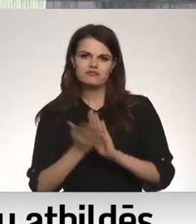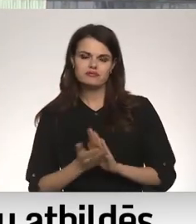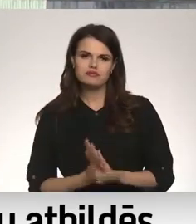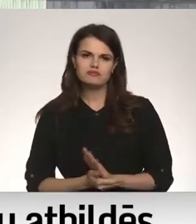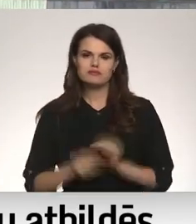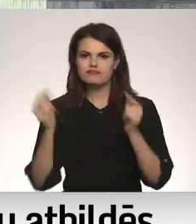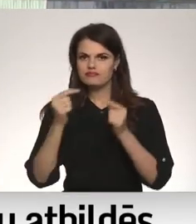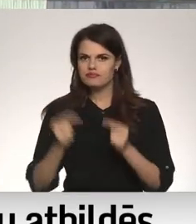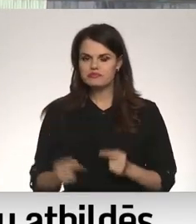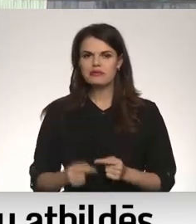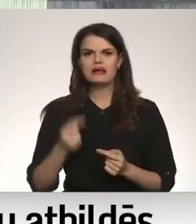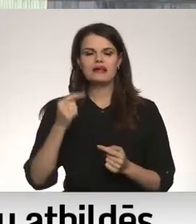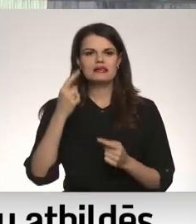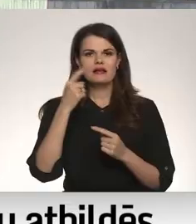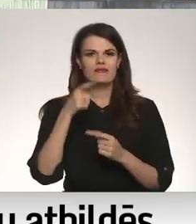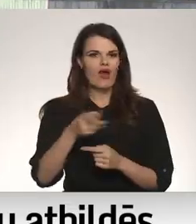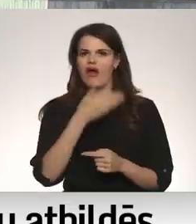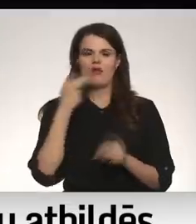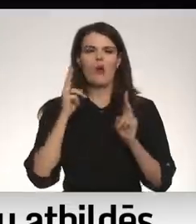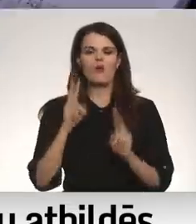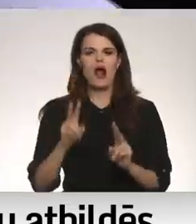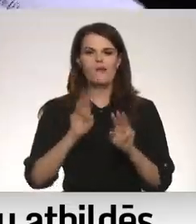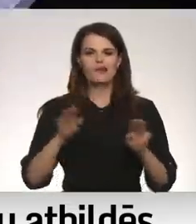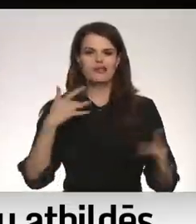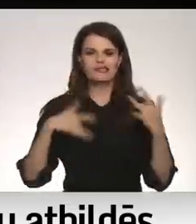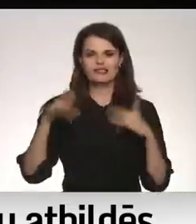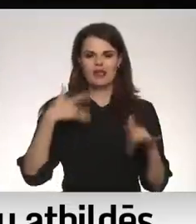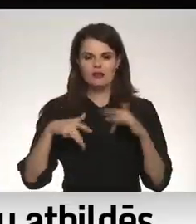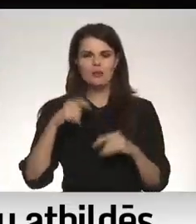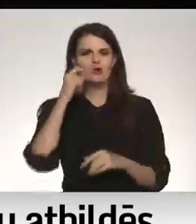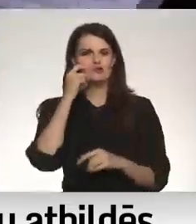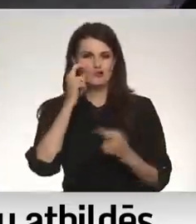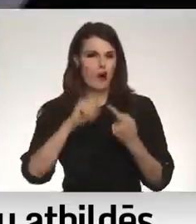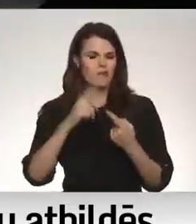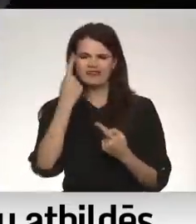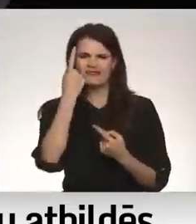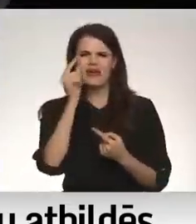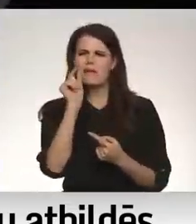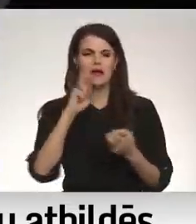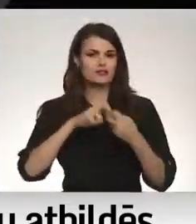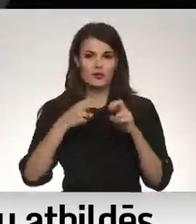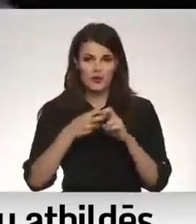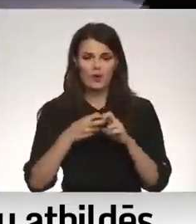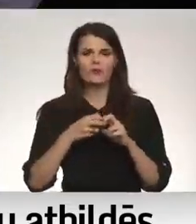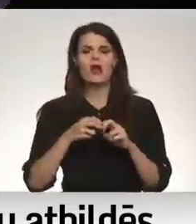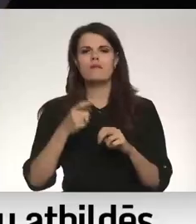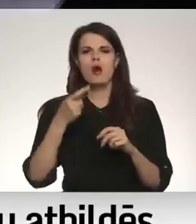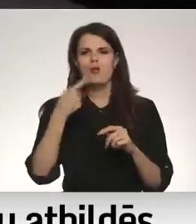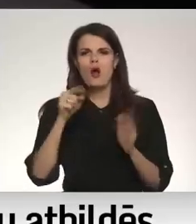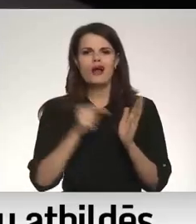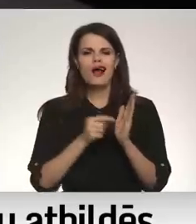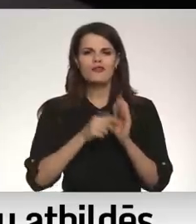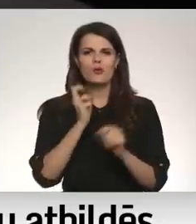ka tā nav viss, kā ministrijas atrakstās. Pieminētie zobārsti ir vien piliens jūrā no uzdevumiem, kas